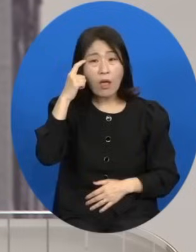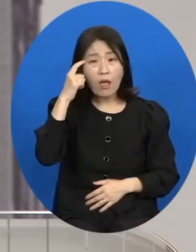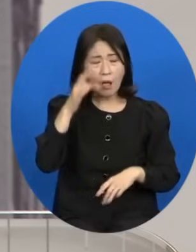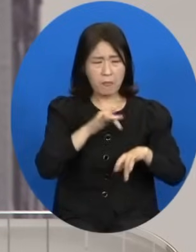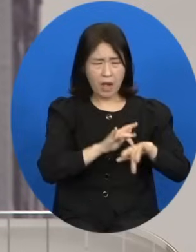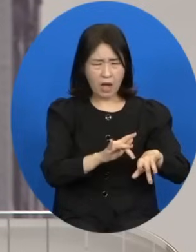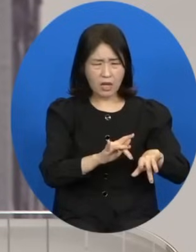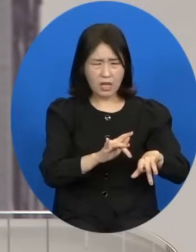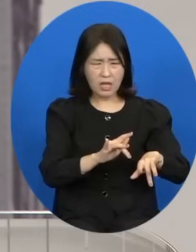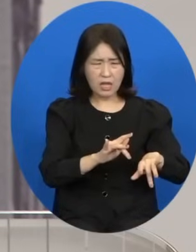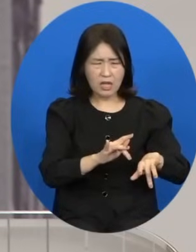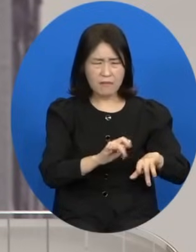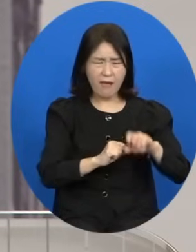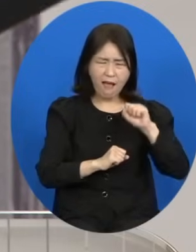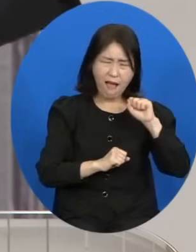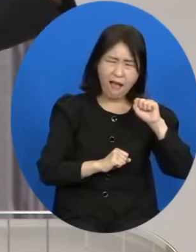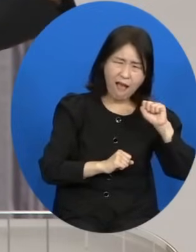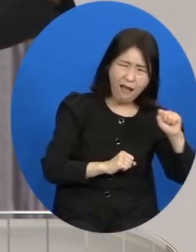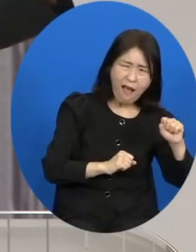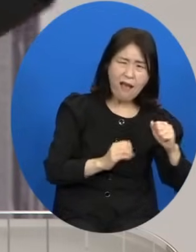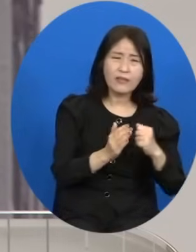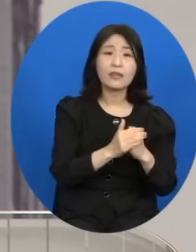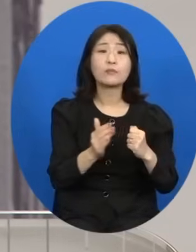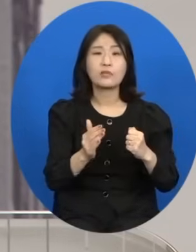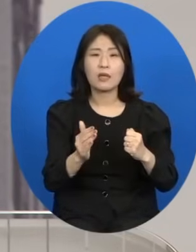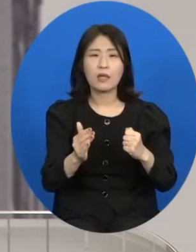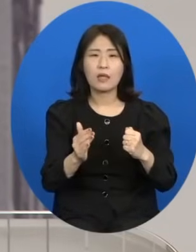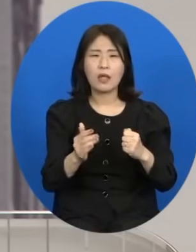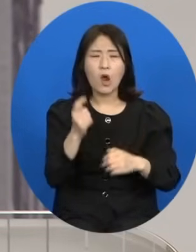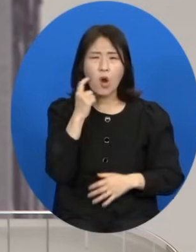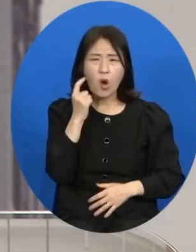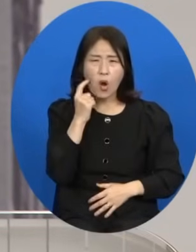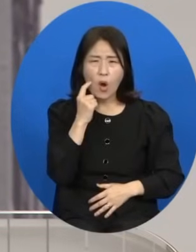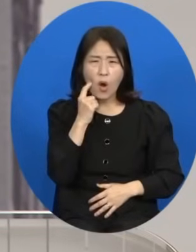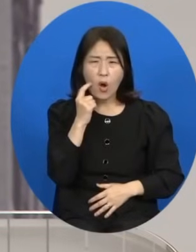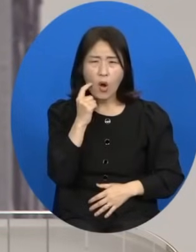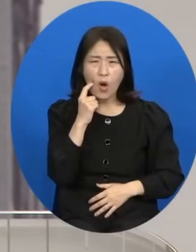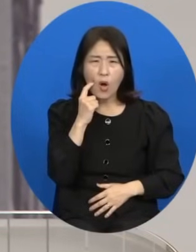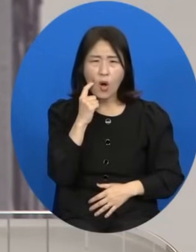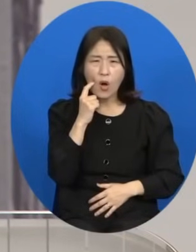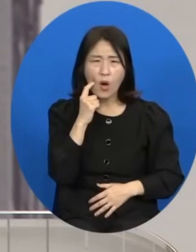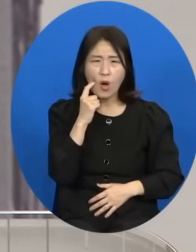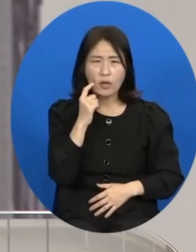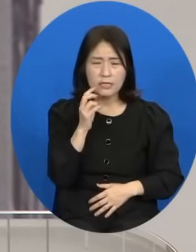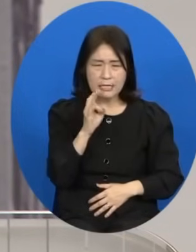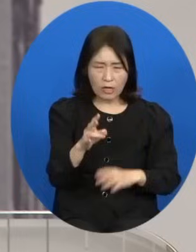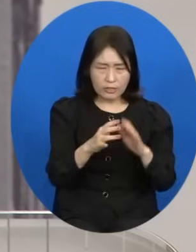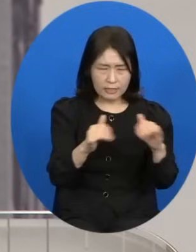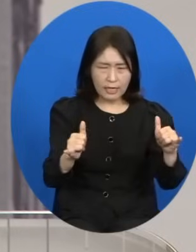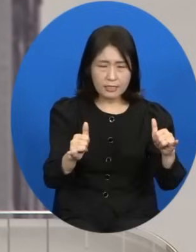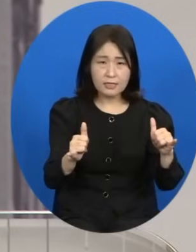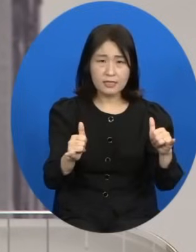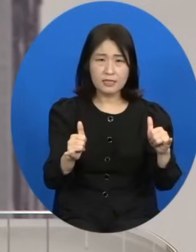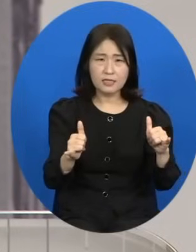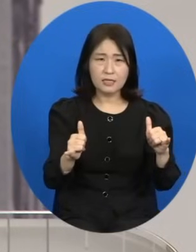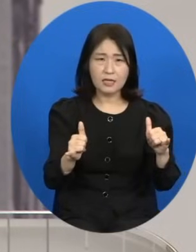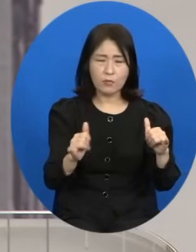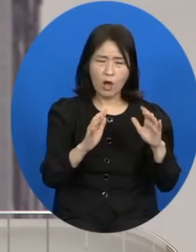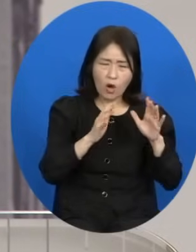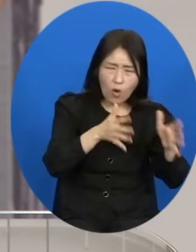때문에 거짓 손자들이 활개를 치기 때문에 깨어 있어서 속지 않으면 분별력 있는 지혜